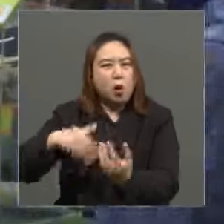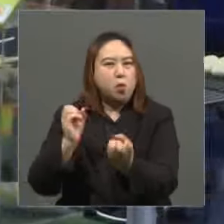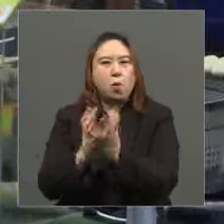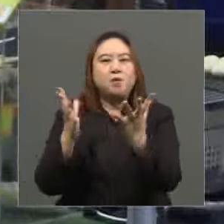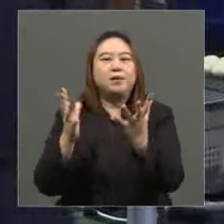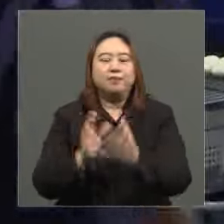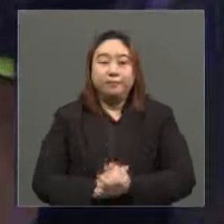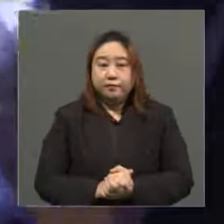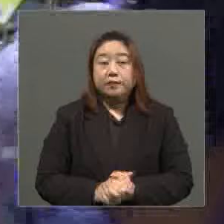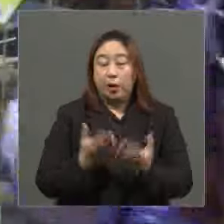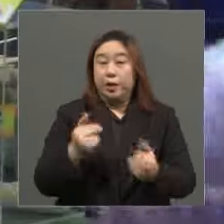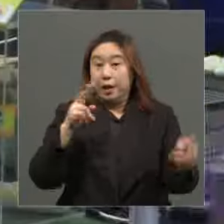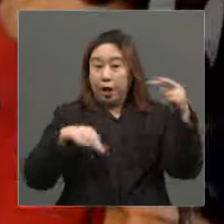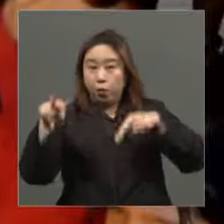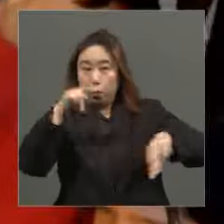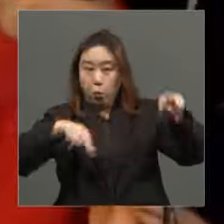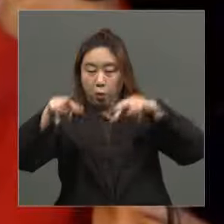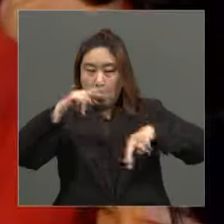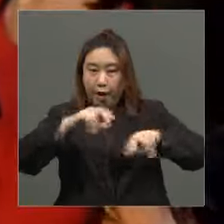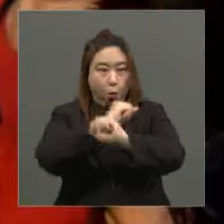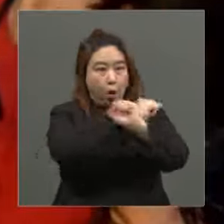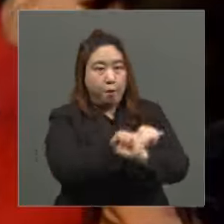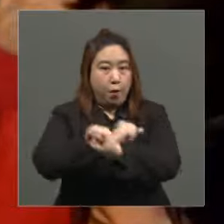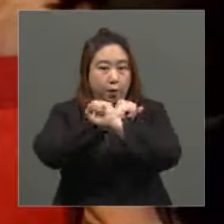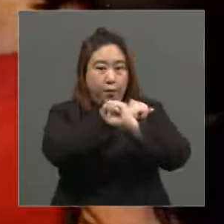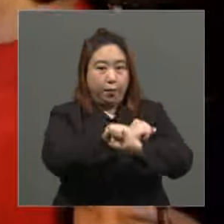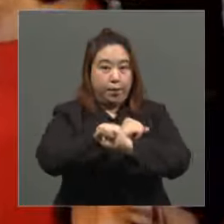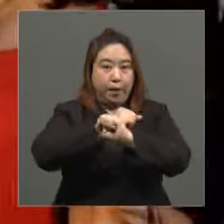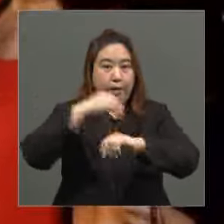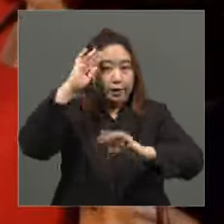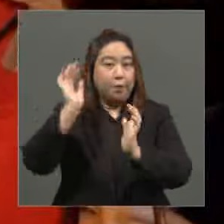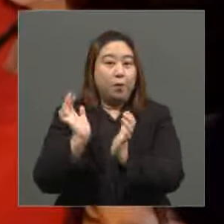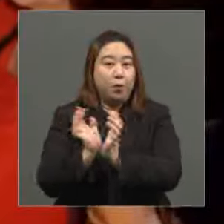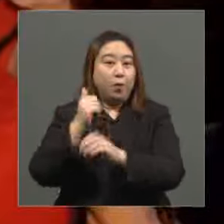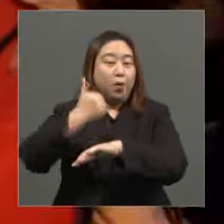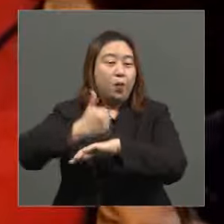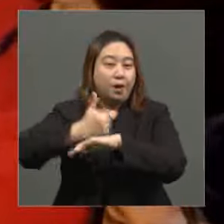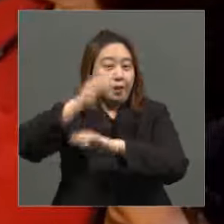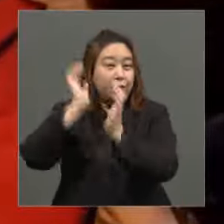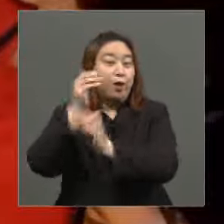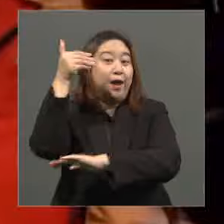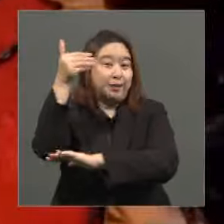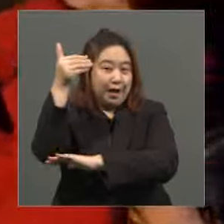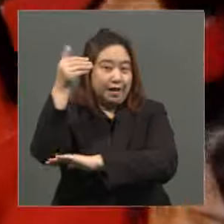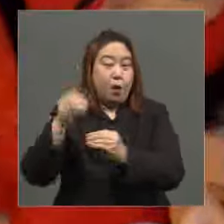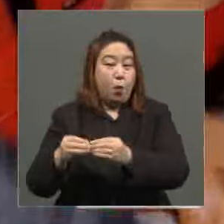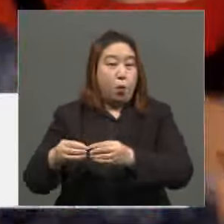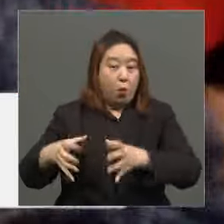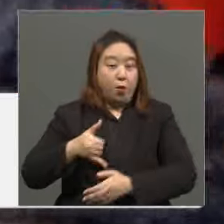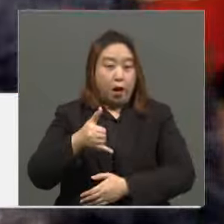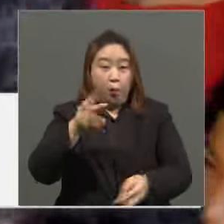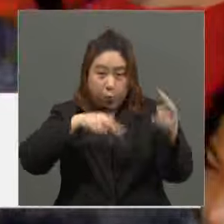การดูแลความปลอดภัยเองในคืนวันลอยกระทงนะคะพลตำรวจเอกกิตรัตน์พันเพชรผู้บัญชาการตำรวจแห่งชาติพร้อมคณะตรวจความเรียบ